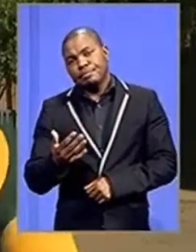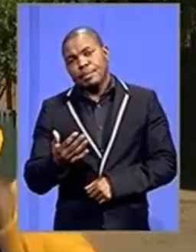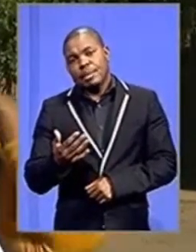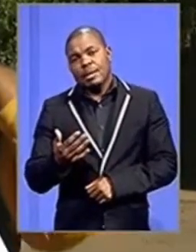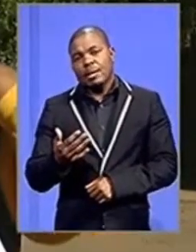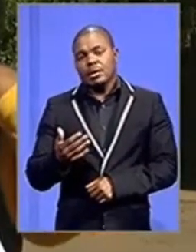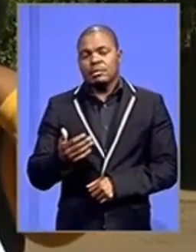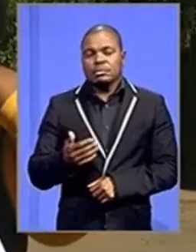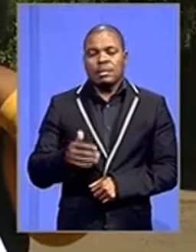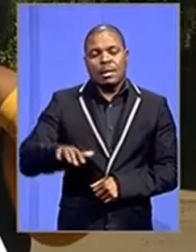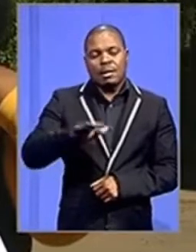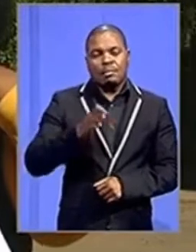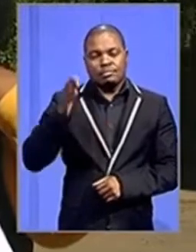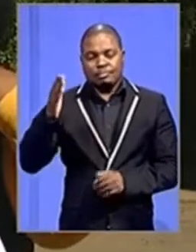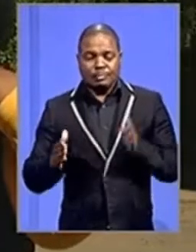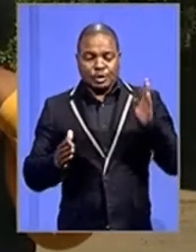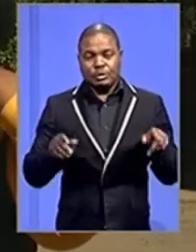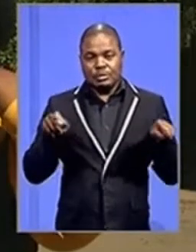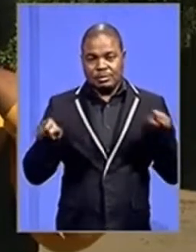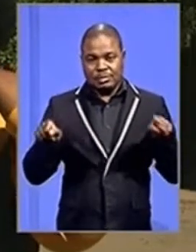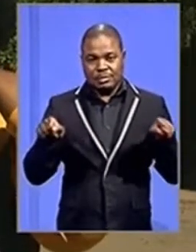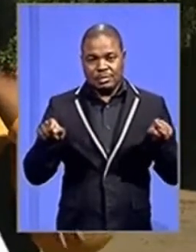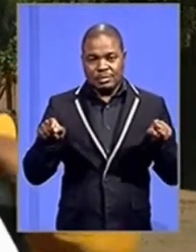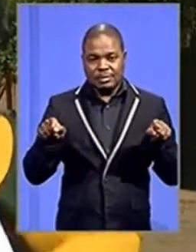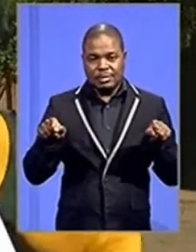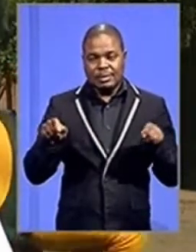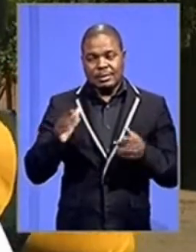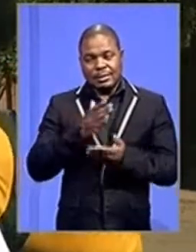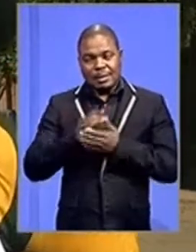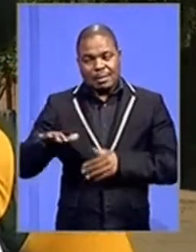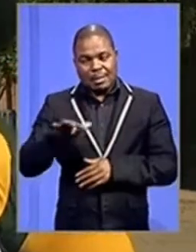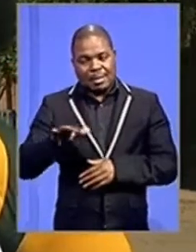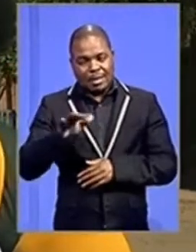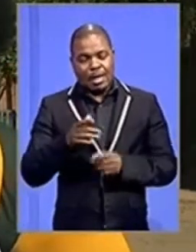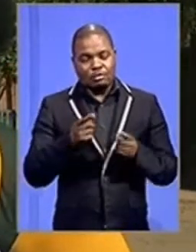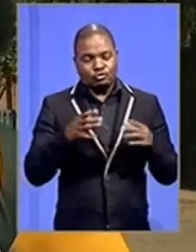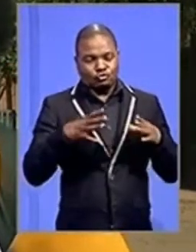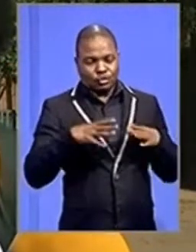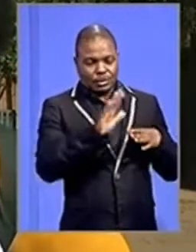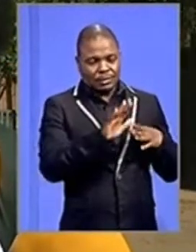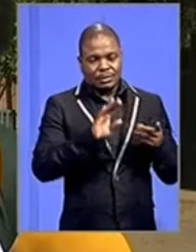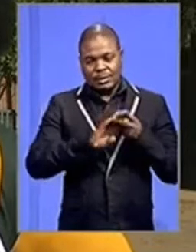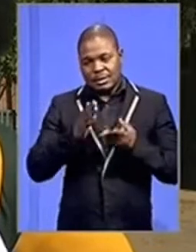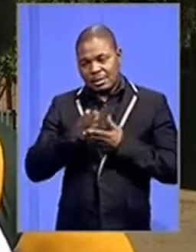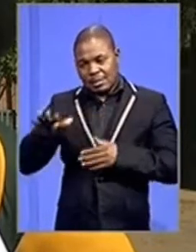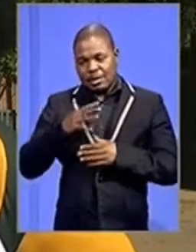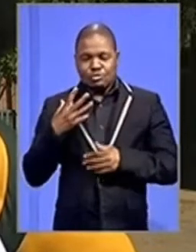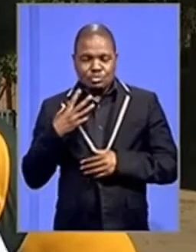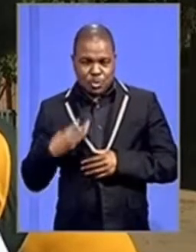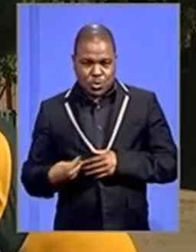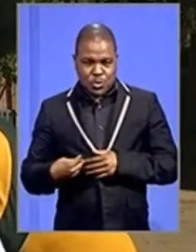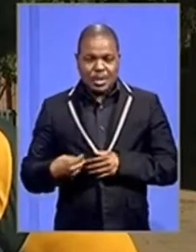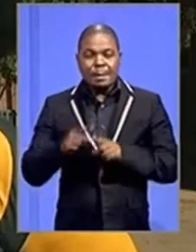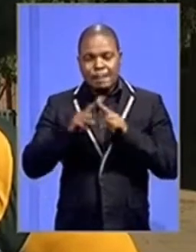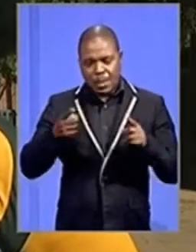ke mahlakore a mabedi mo tšhelete e buang le mo bofutsana bo hlaellang teng. Re bohloko mara